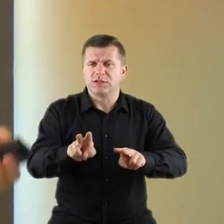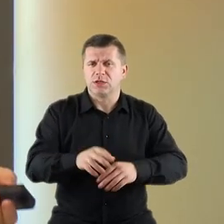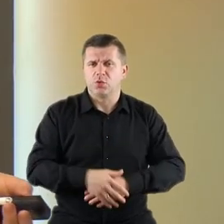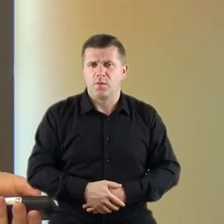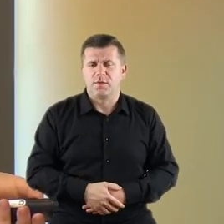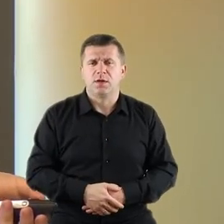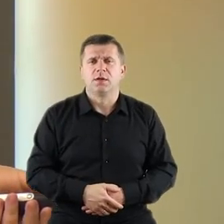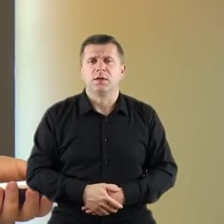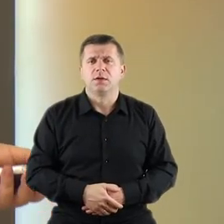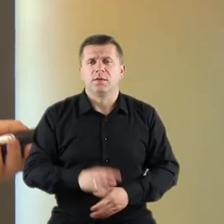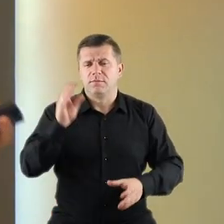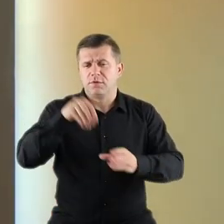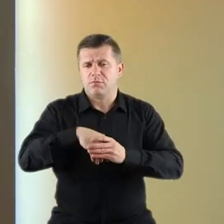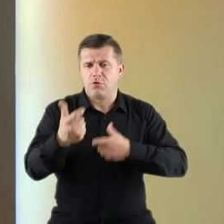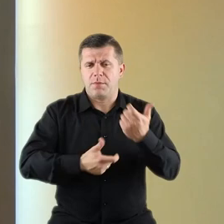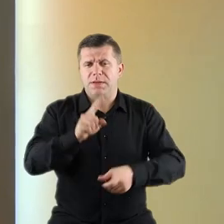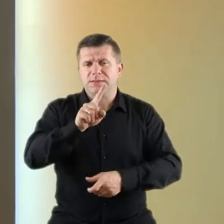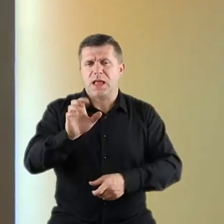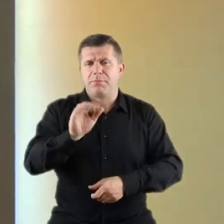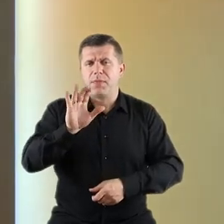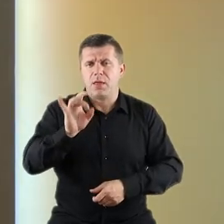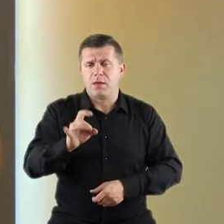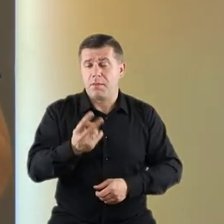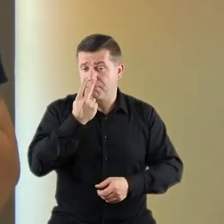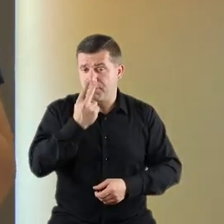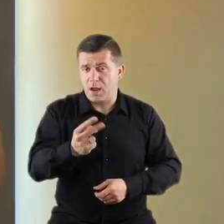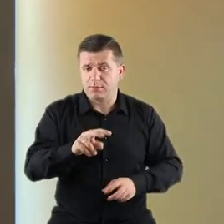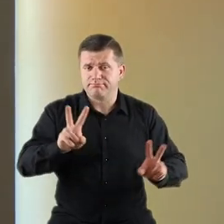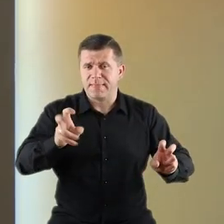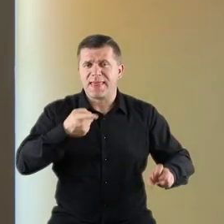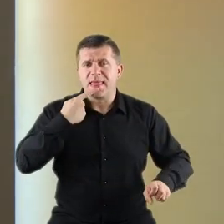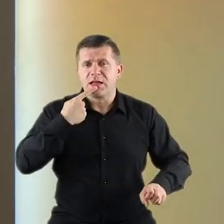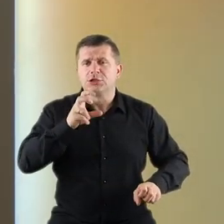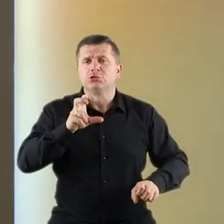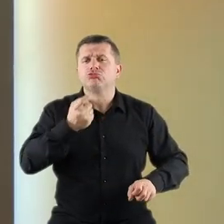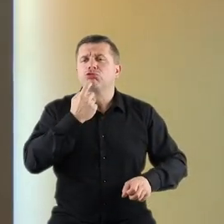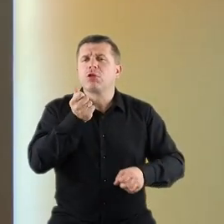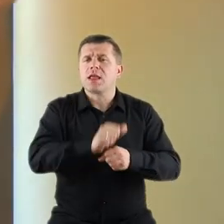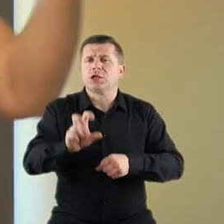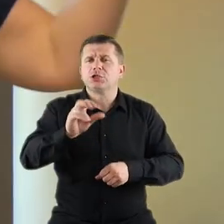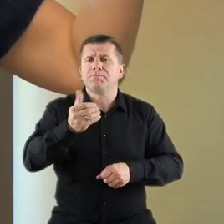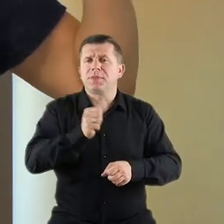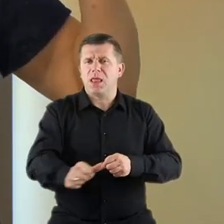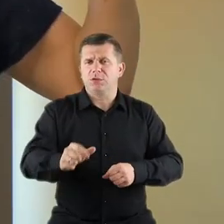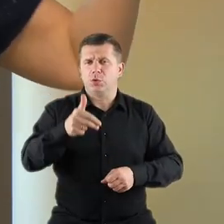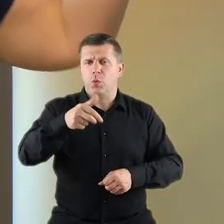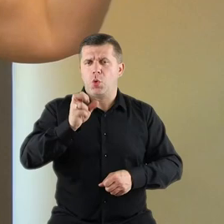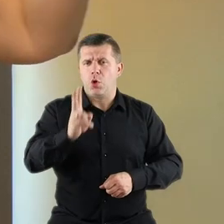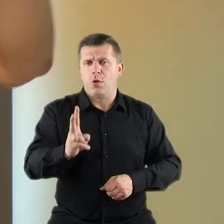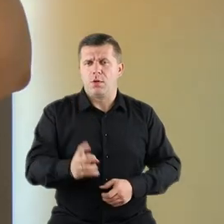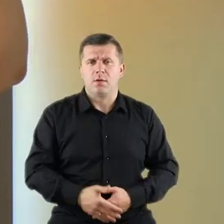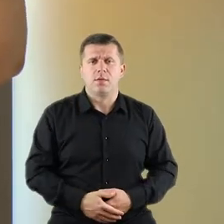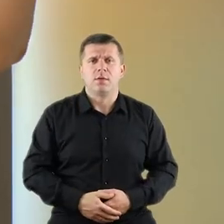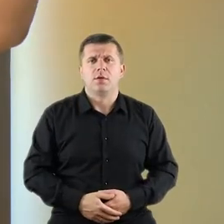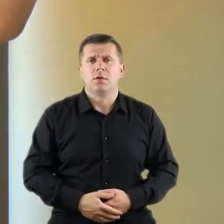zakończonym zabiegu jeśli popatrzymy językowo Czym jest urok to proszę państwa no mamy definicja